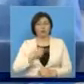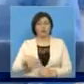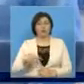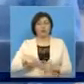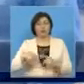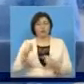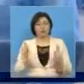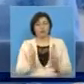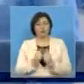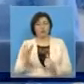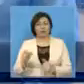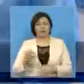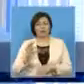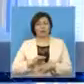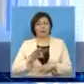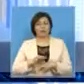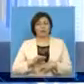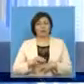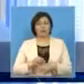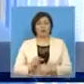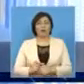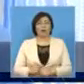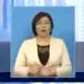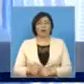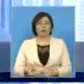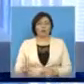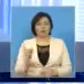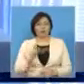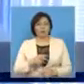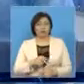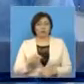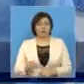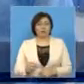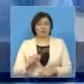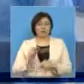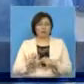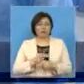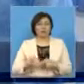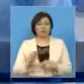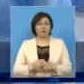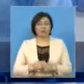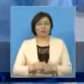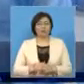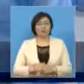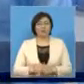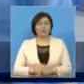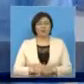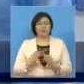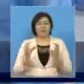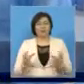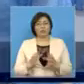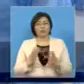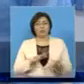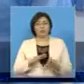болсын, науқастанып осы өздеріңіздің орталықтарыңызға келіп отыр. Яғни мына сақтық шараларды қолданған